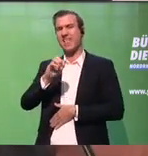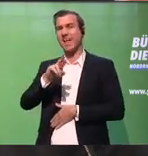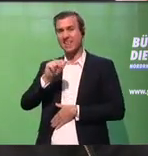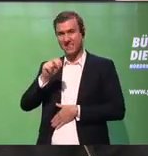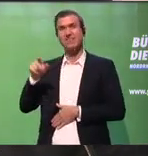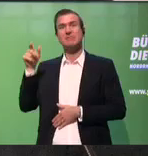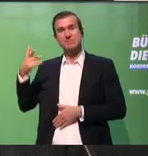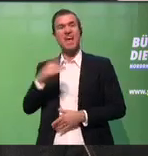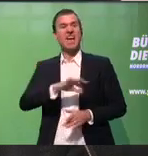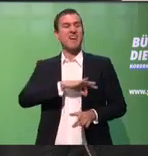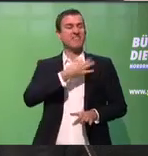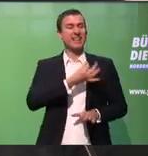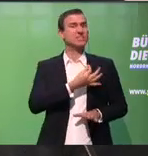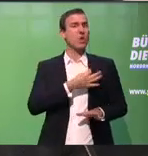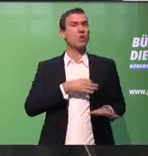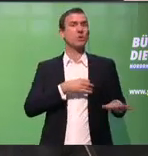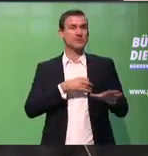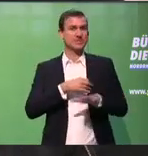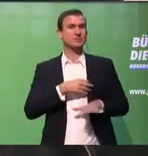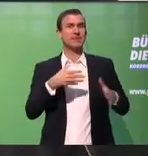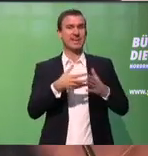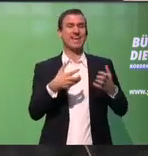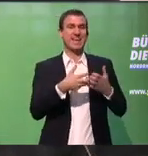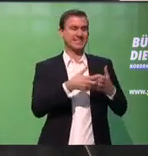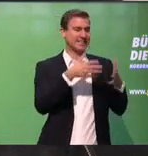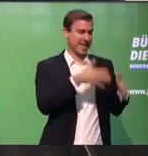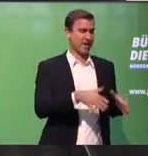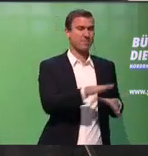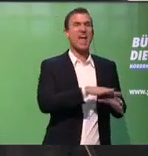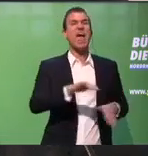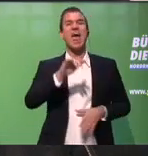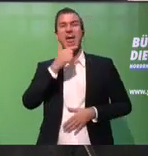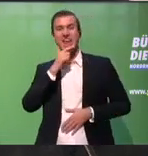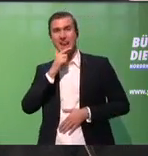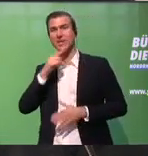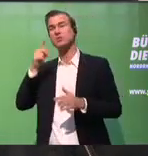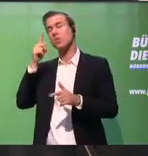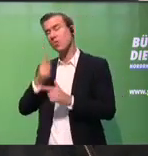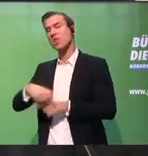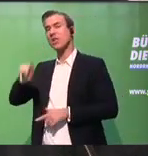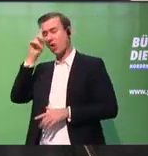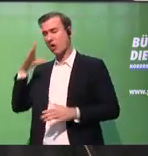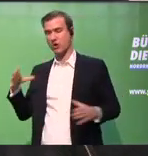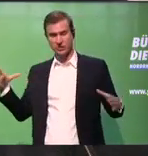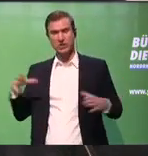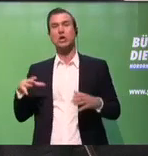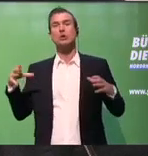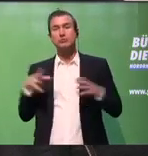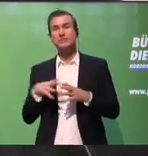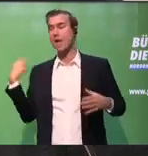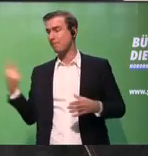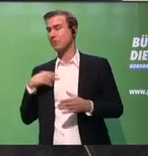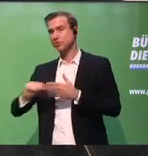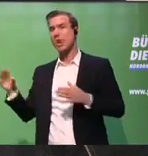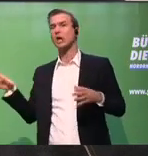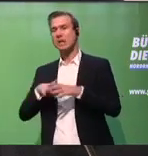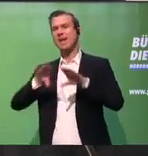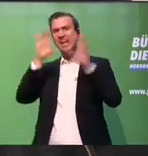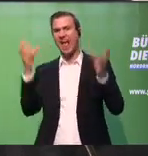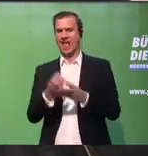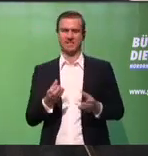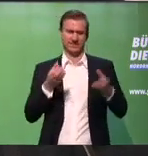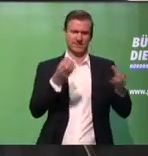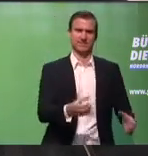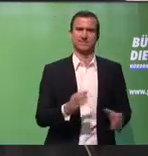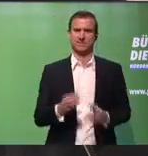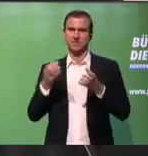auf dem französischen Kriegsgräberfriedhof, auf einem englischen und einem deutschen, mit mir zusammen Kränze niedergelegt, um daran zu erinnern, dass